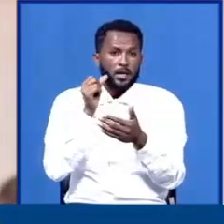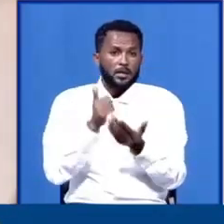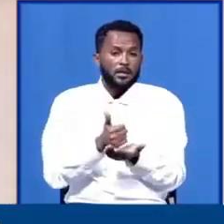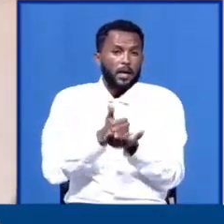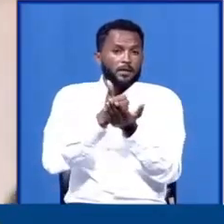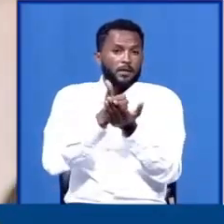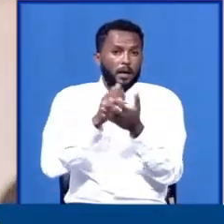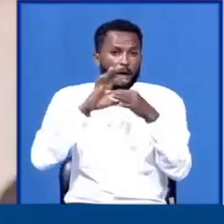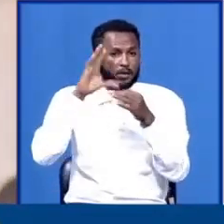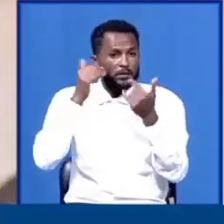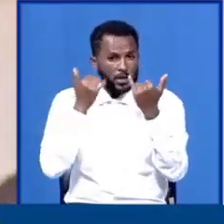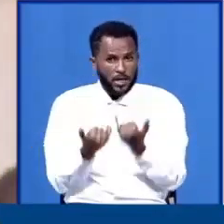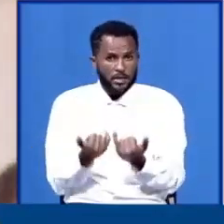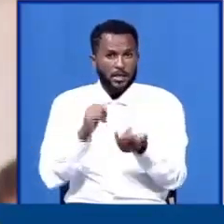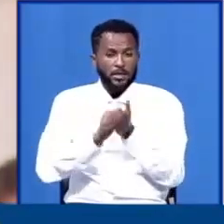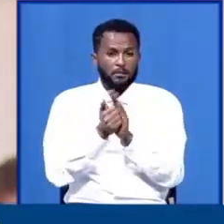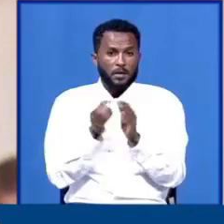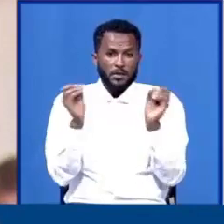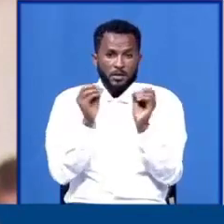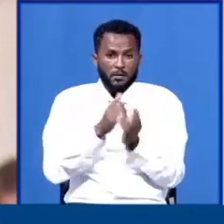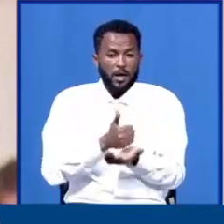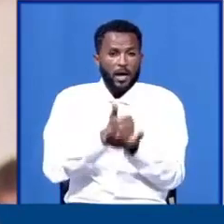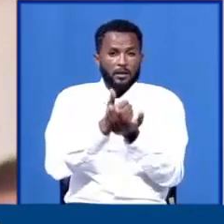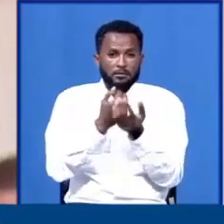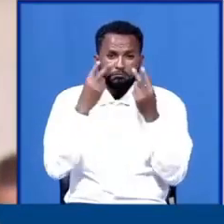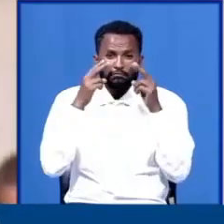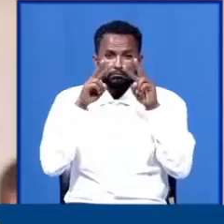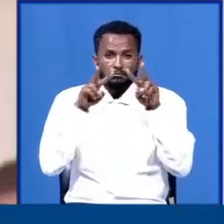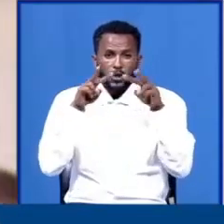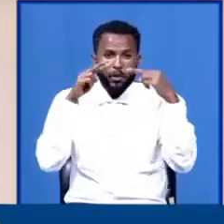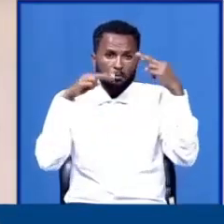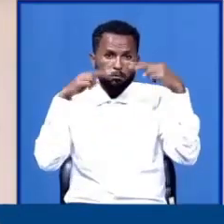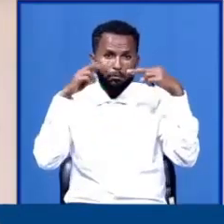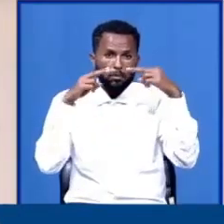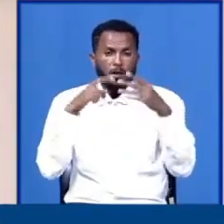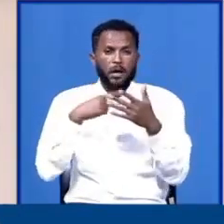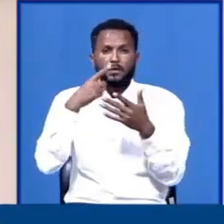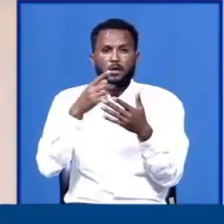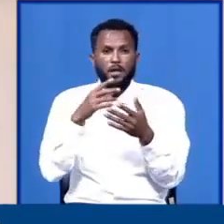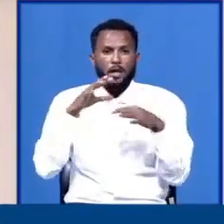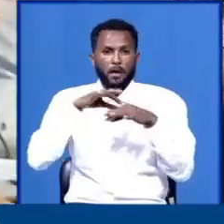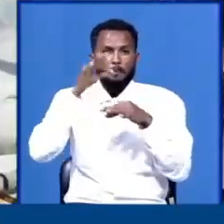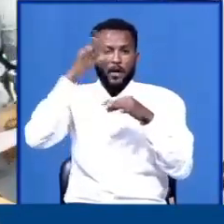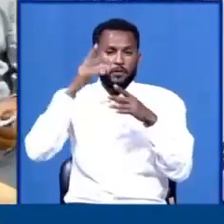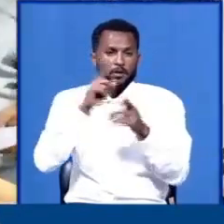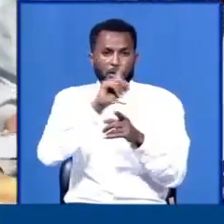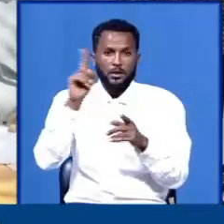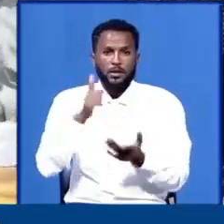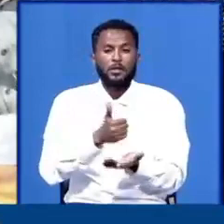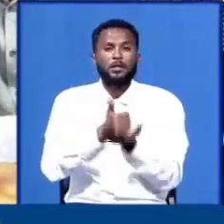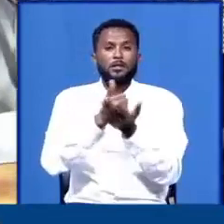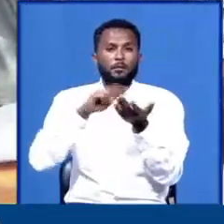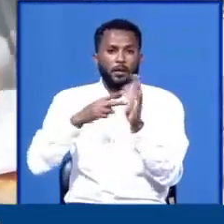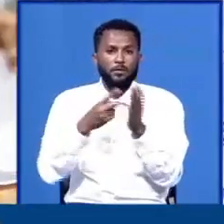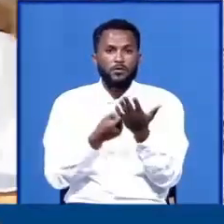ከዚ ደሞ ሕና ሱቕ ኢልና ብደይ ምንም ሓገዝ ዝኾን ዓይኒ ዓይኒ ክንሪኦ የብልና ካብ ድብል መንፈስ ንንሕድሕድ ሓገዝ ይሕግዝኦም ማለት እዩ።